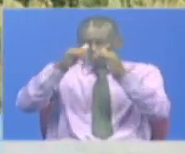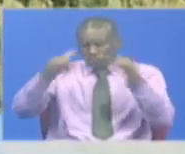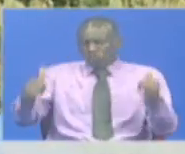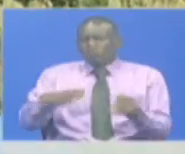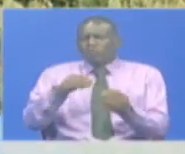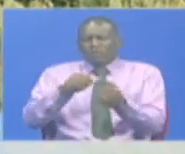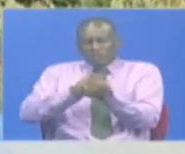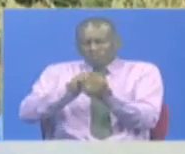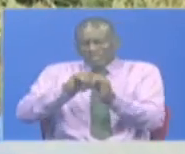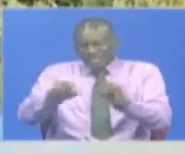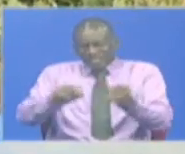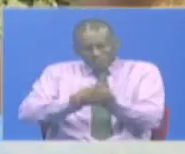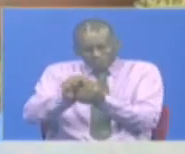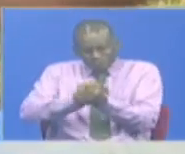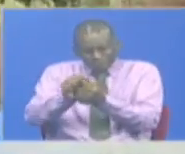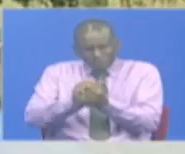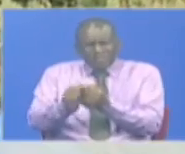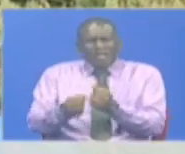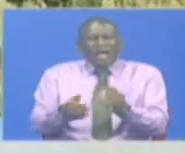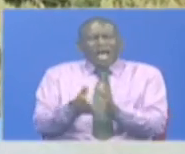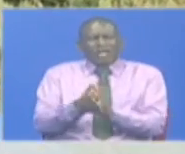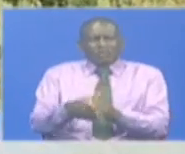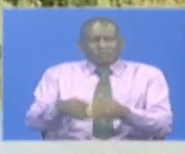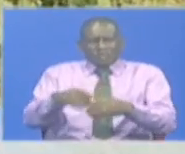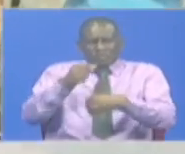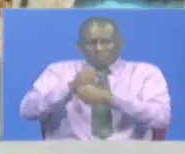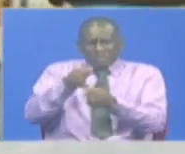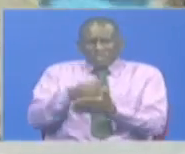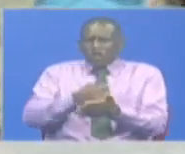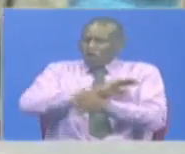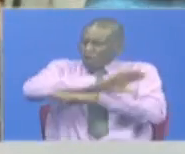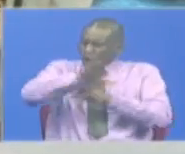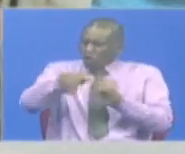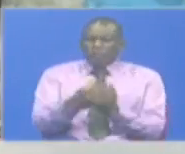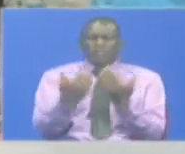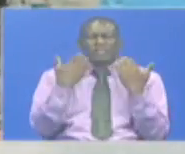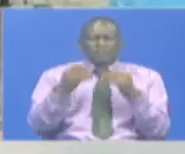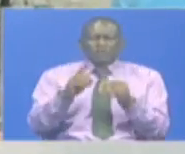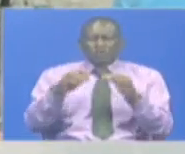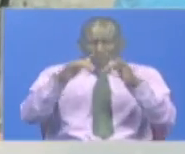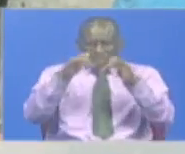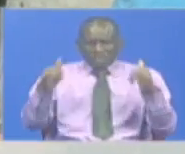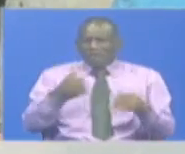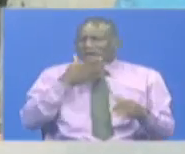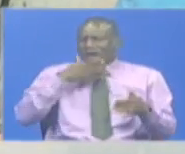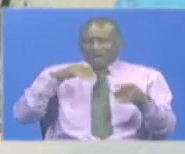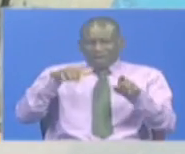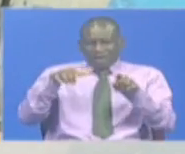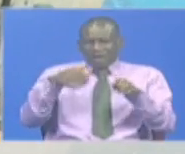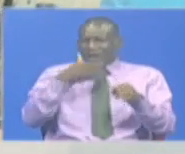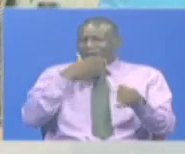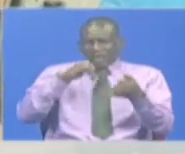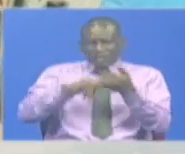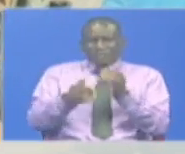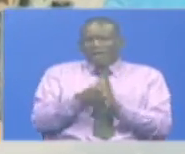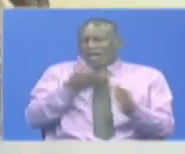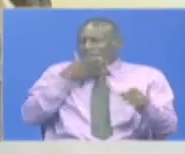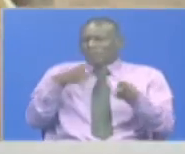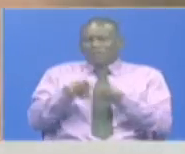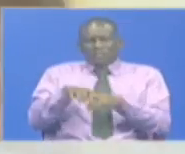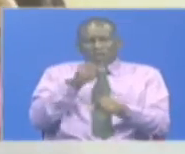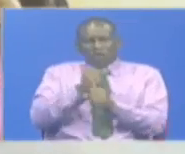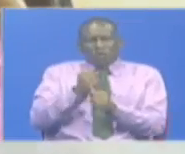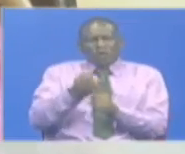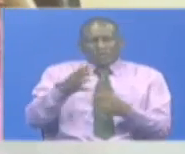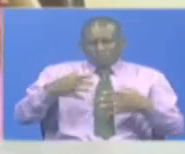ziwani tukuje tukamsaidia ilikuwa tunalala hapa ndani sote. Her husband and brother work odd jobs to at least put food on